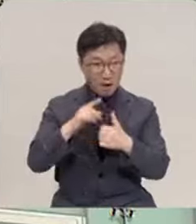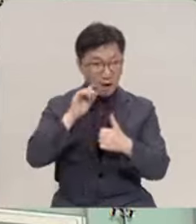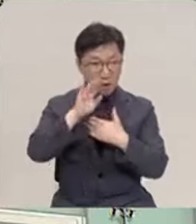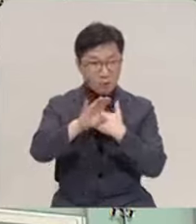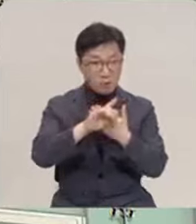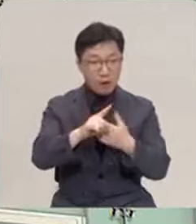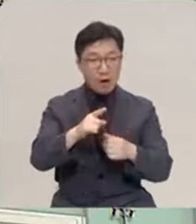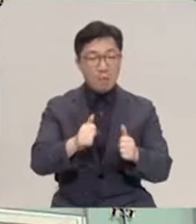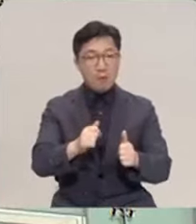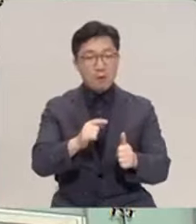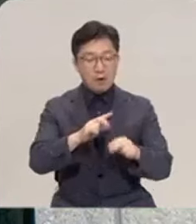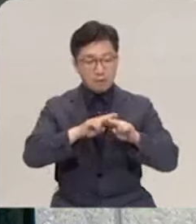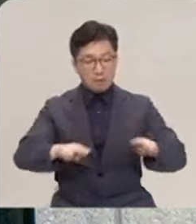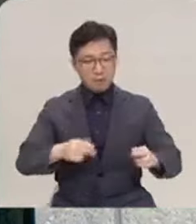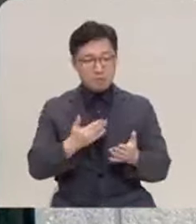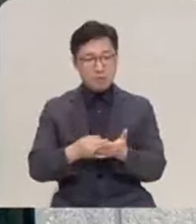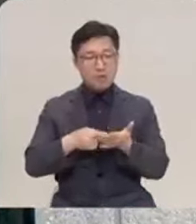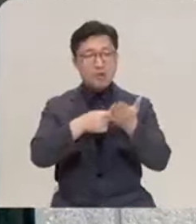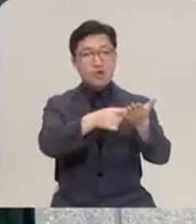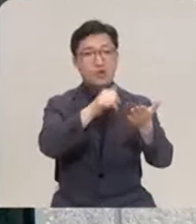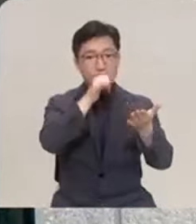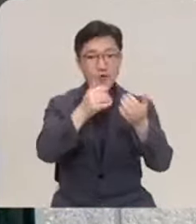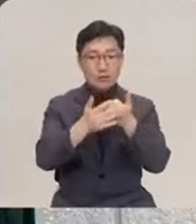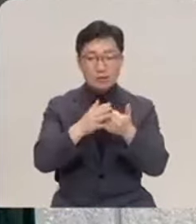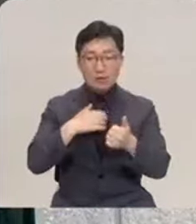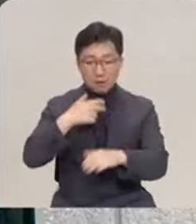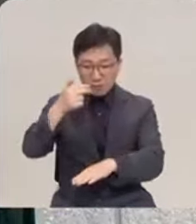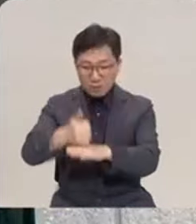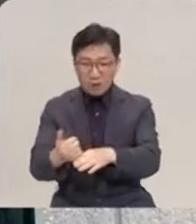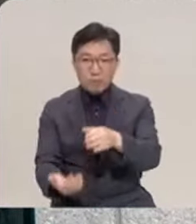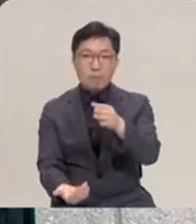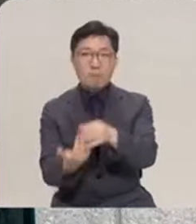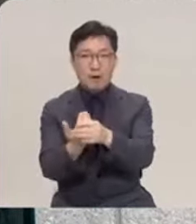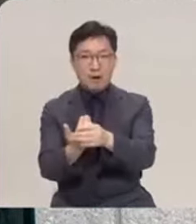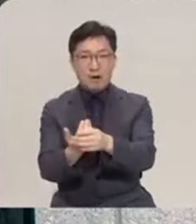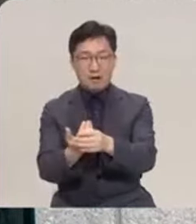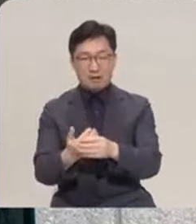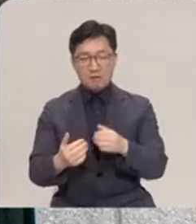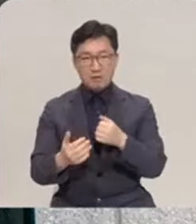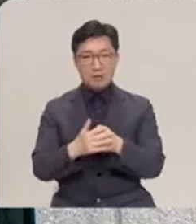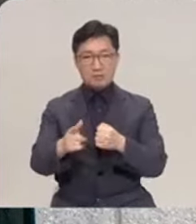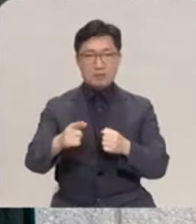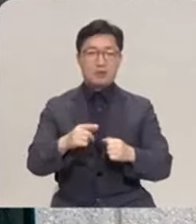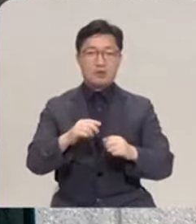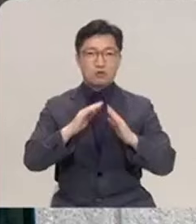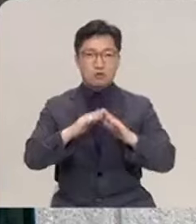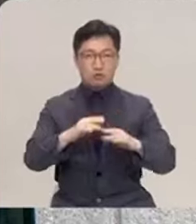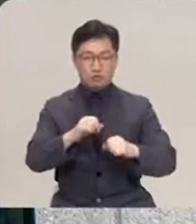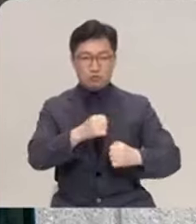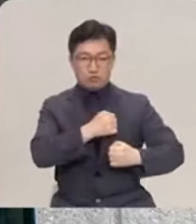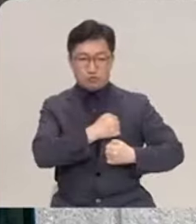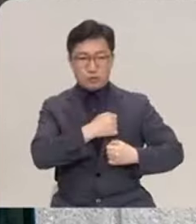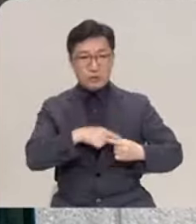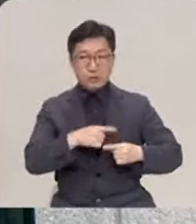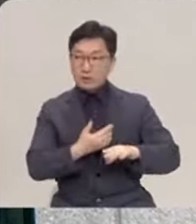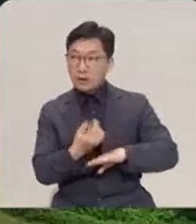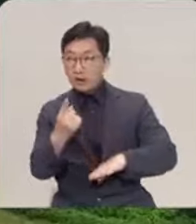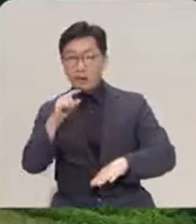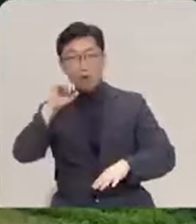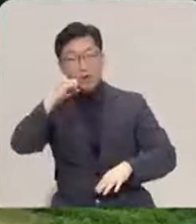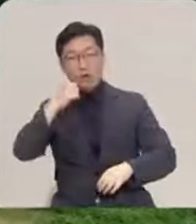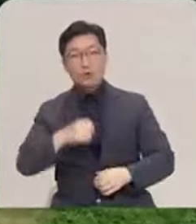불확실하기 때문입니다이 때문에 천마지구 개발의 첫 사업인 전주대대 이전이 지연될 수 있다는 우려가 나오고